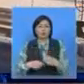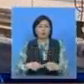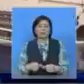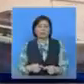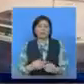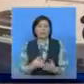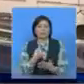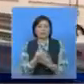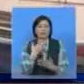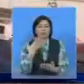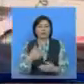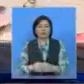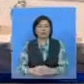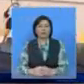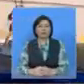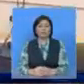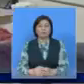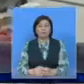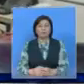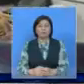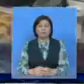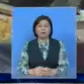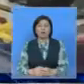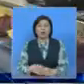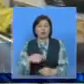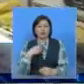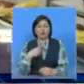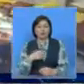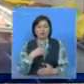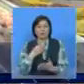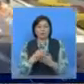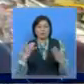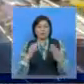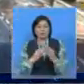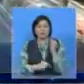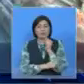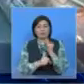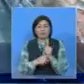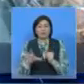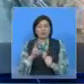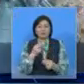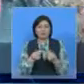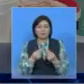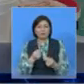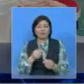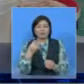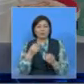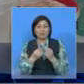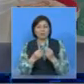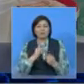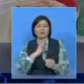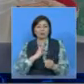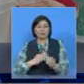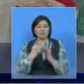все же дороговато, считаю. Но по утверждению ответственных специалистов, все цены были на